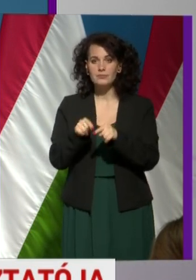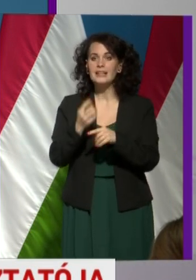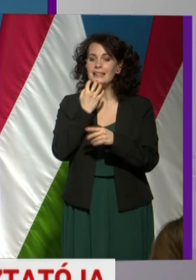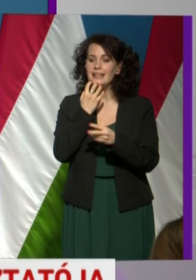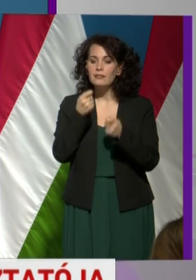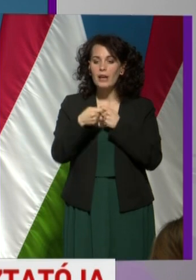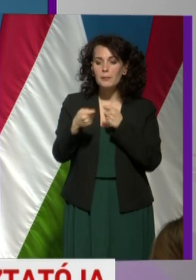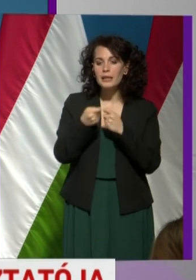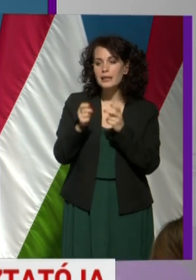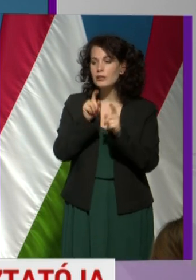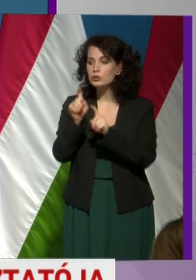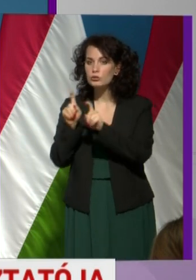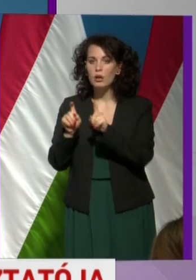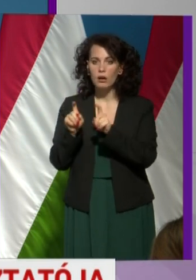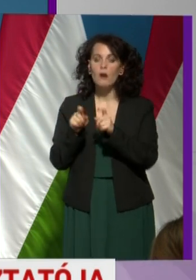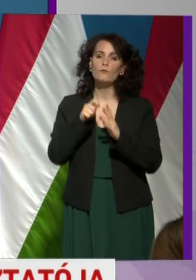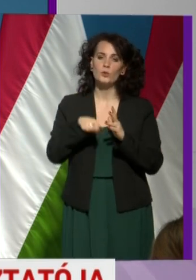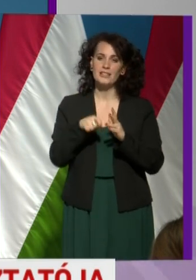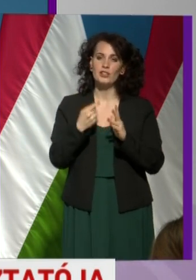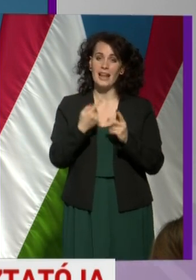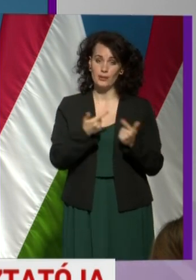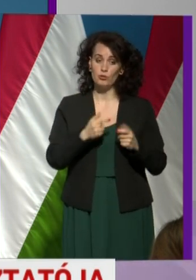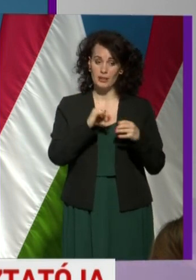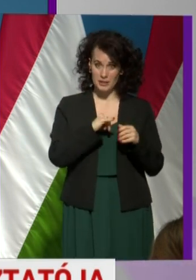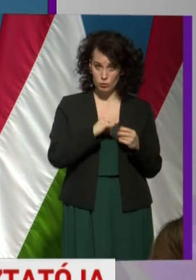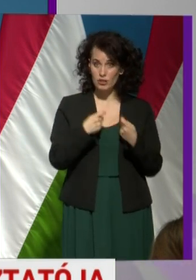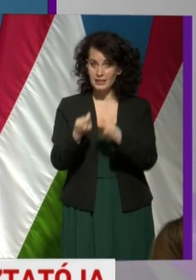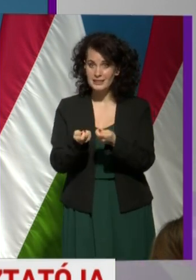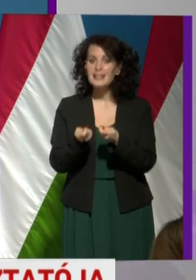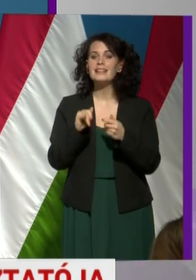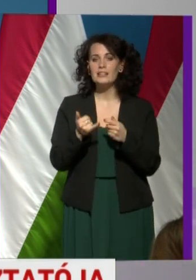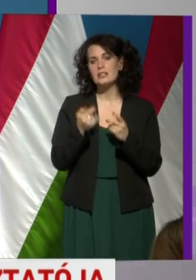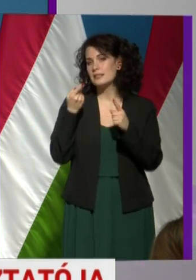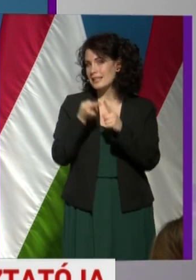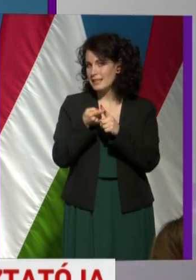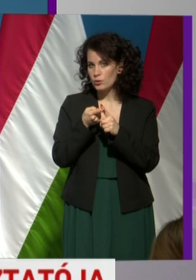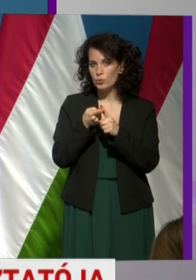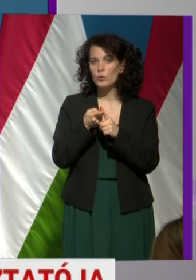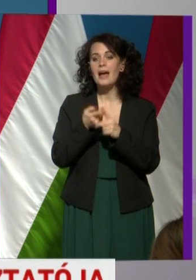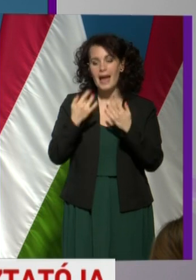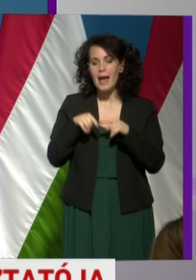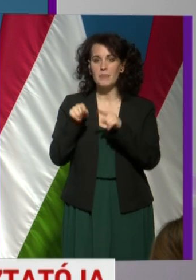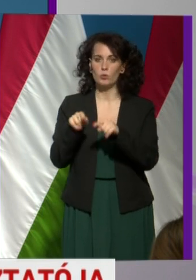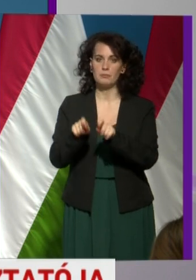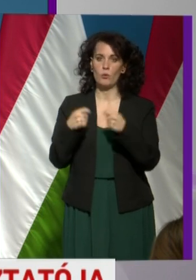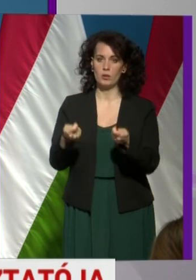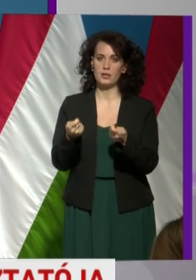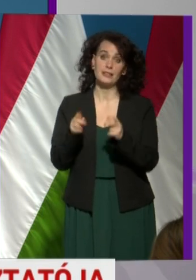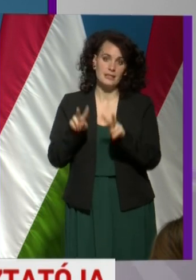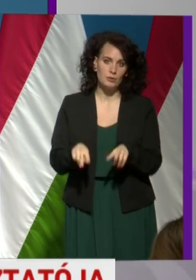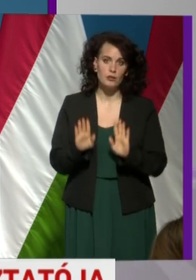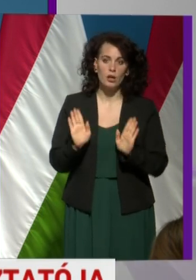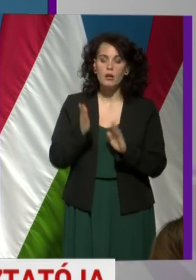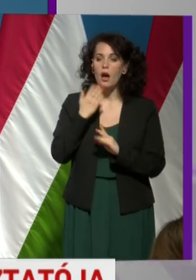igényfelmérés okán a főzési lehetőség biztosítása mellett célszerű a helyben legracionálisabb módon megoldani azt, hogy ahova